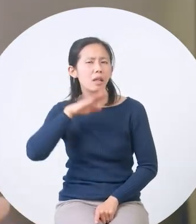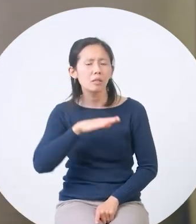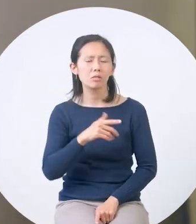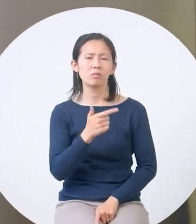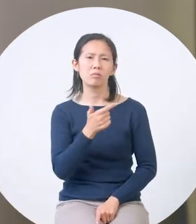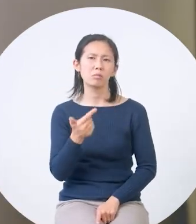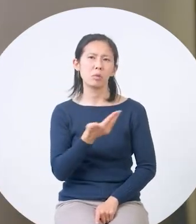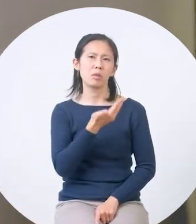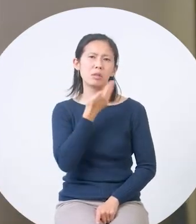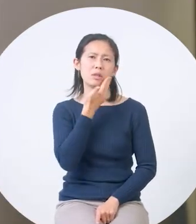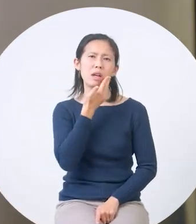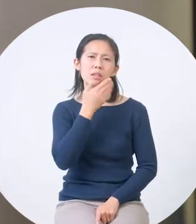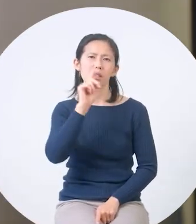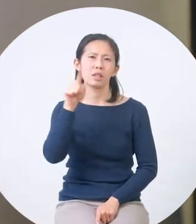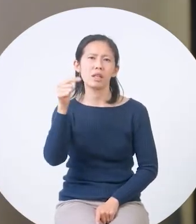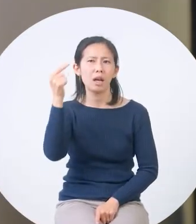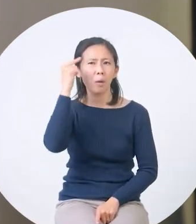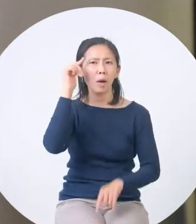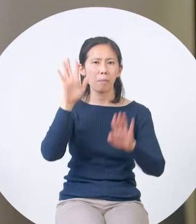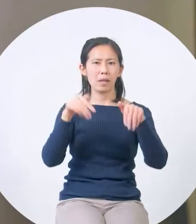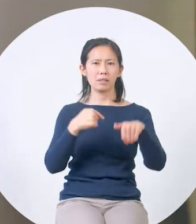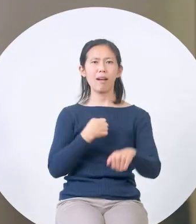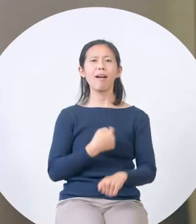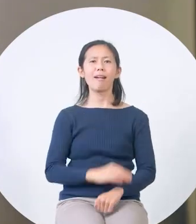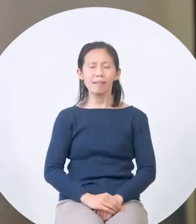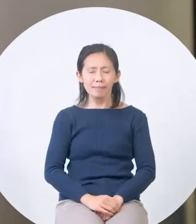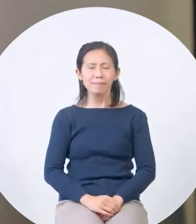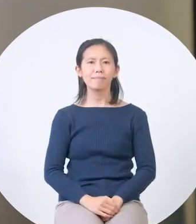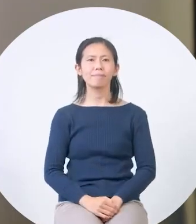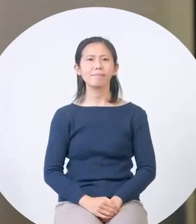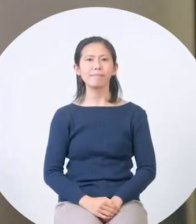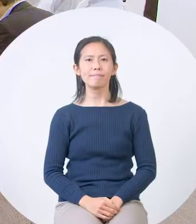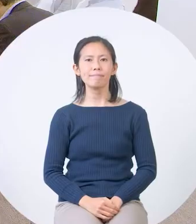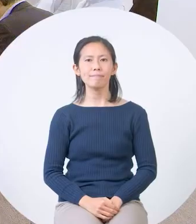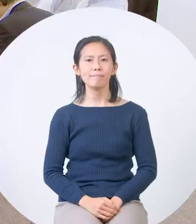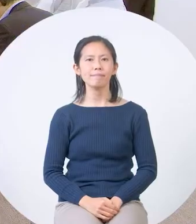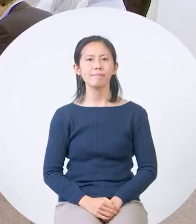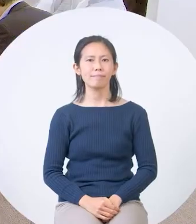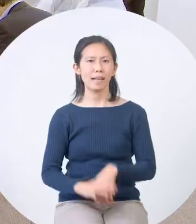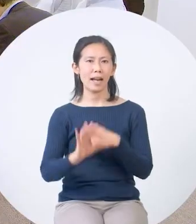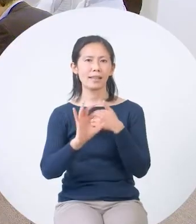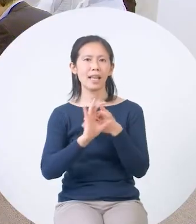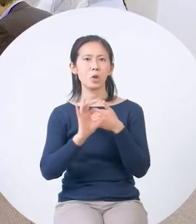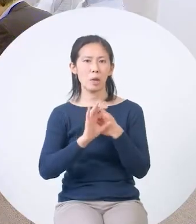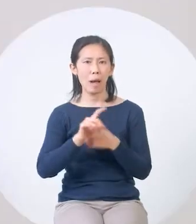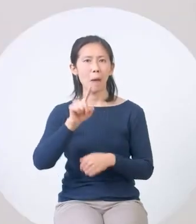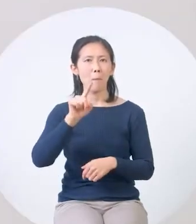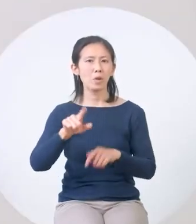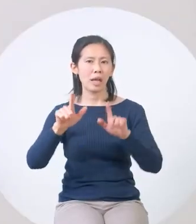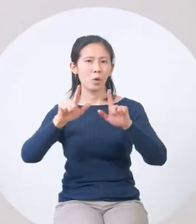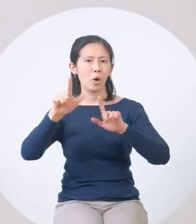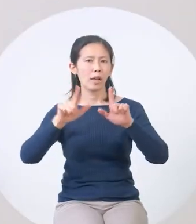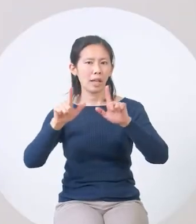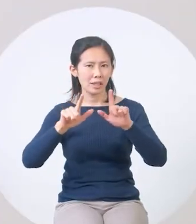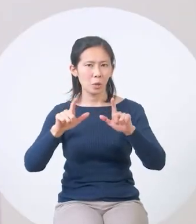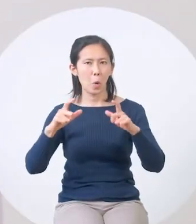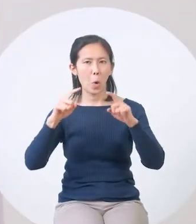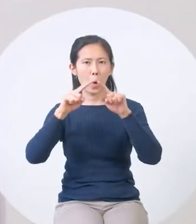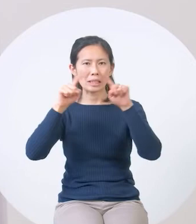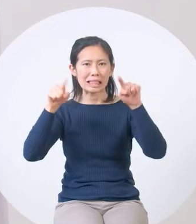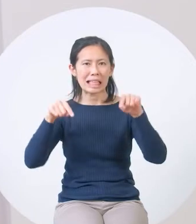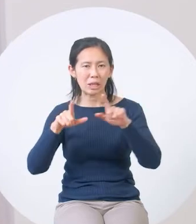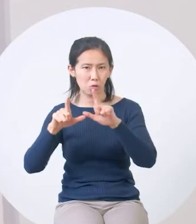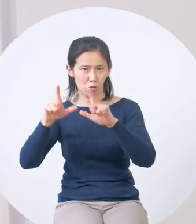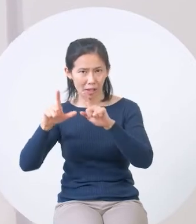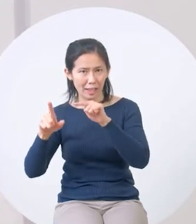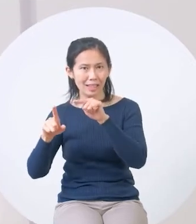することが大事かなというふうに思いました。以上です。 例えばボタンの形を四角だったら何とかで、丸